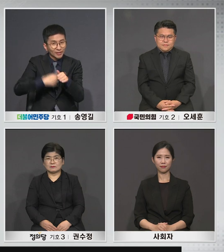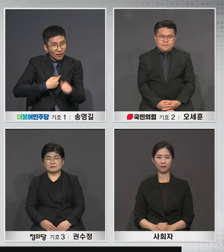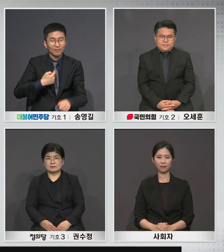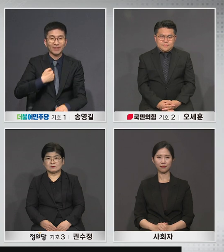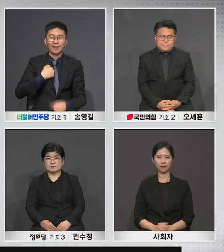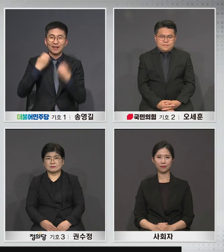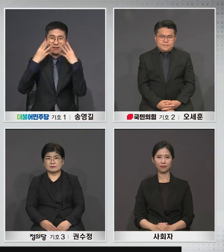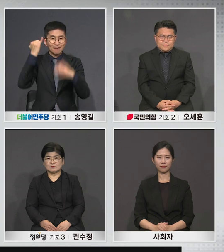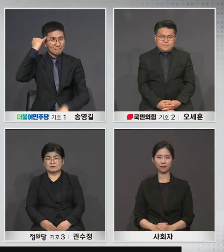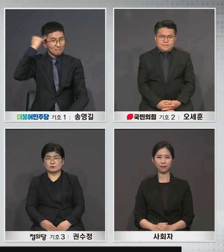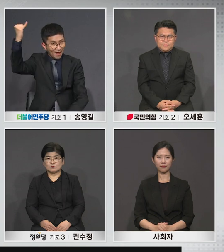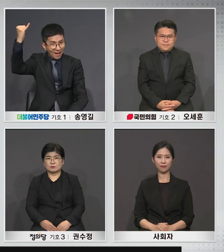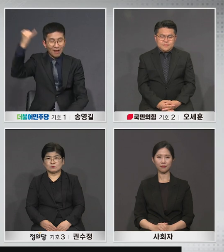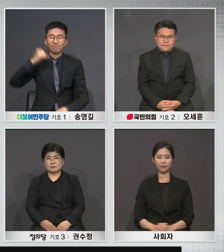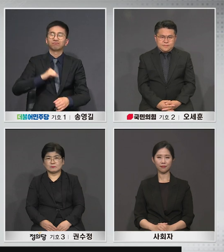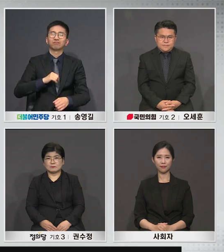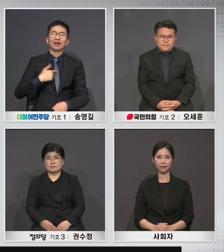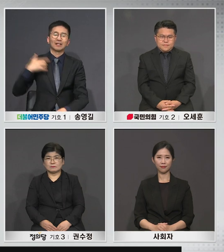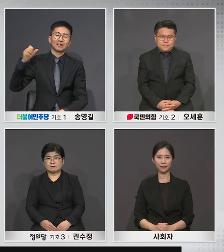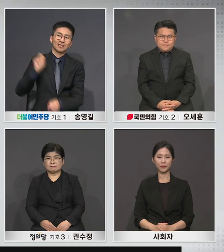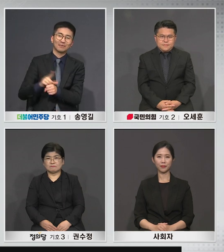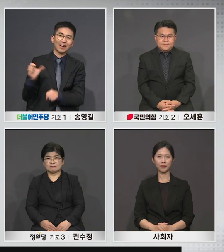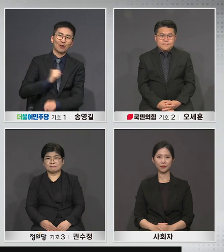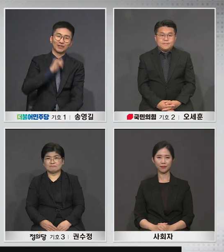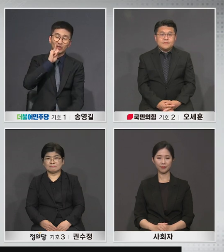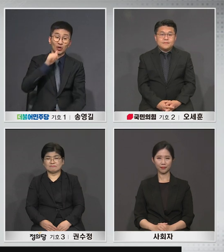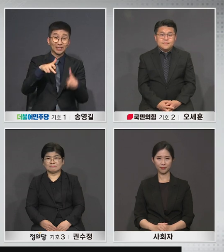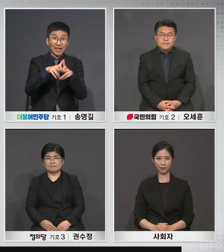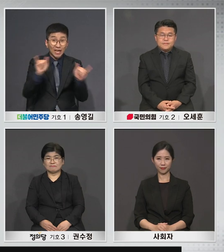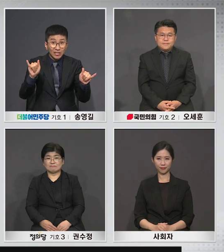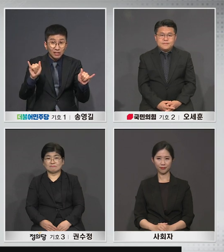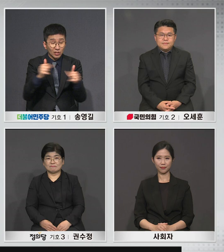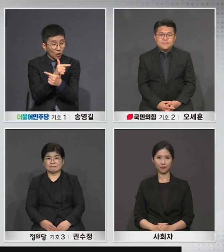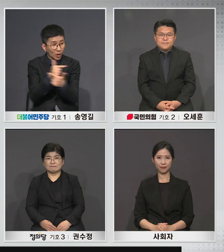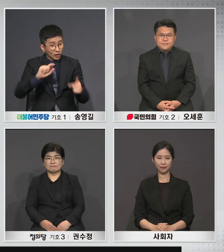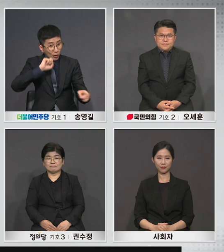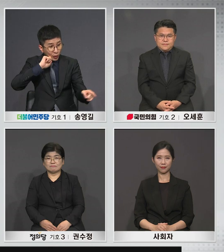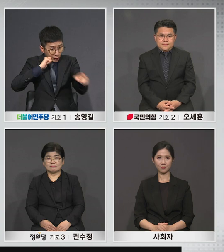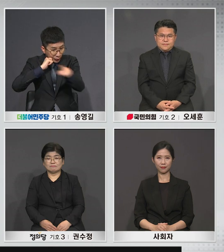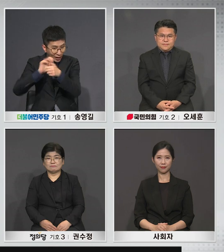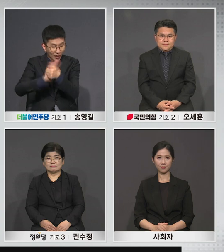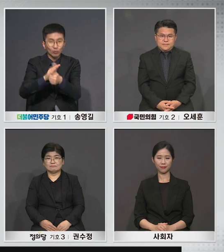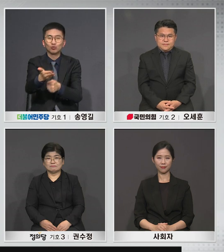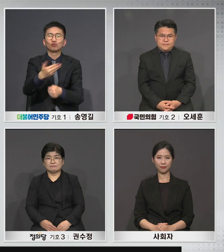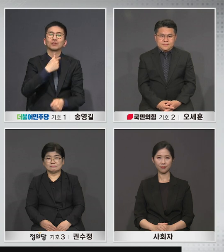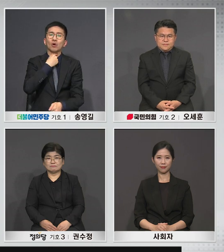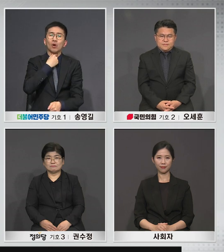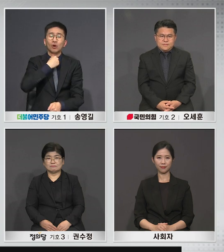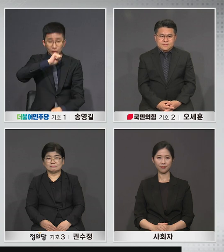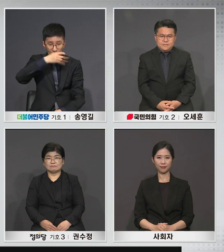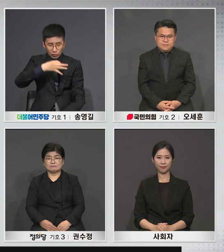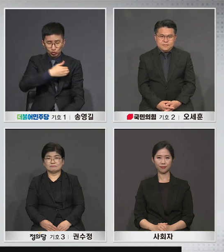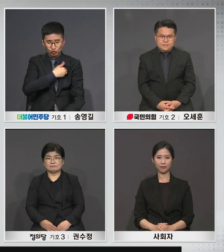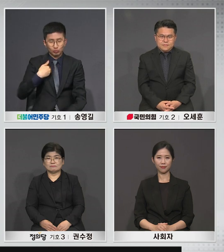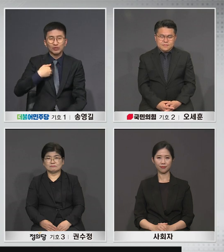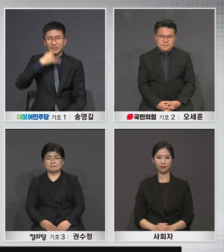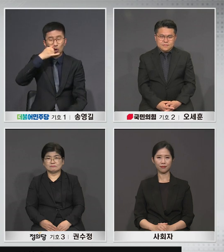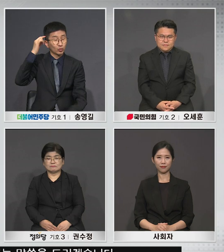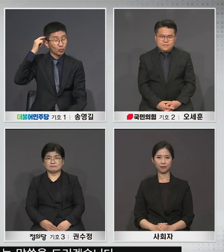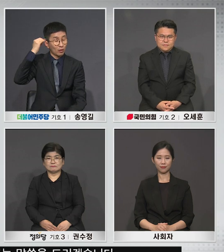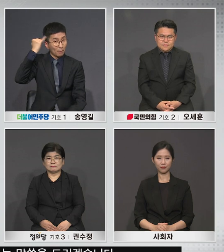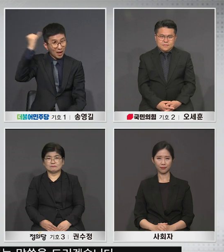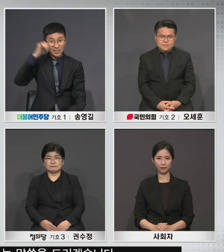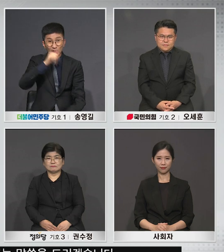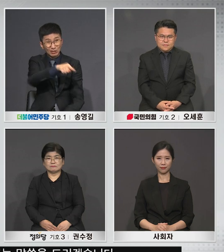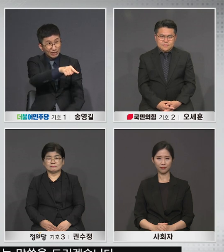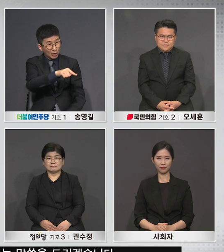대안을 가지고 있다는 말씀을 드리겠습니다. 장애인들에 대한 대책을 마련하겠습니다. 뭘로? 재원이 있습니다. 항상 오세현 후보